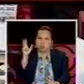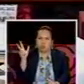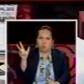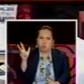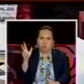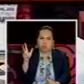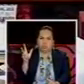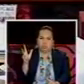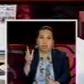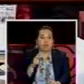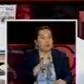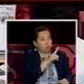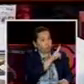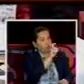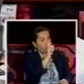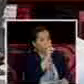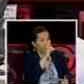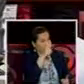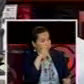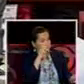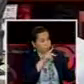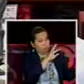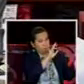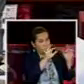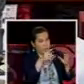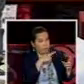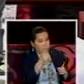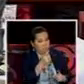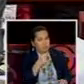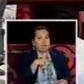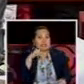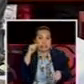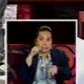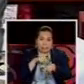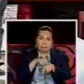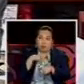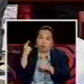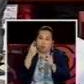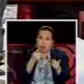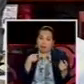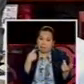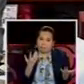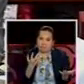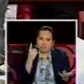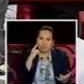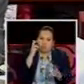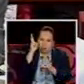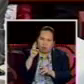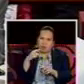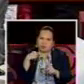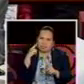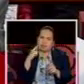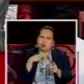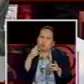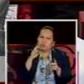120, 130? Ang nandun. Opo. Nung time na nandun ako, Your Honor, Mr. Senate President, I was just